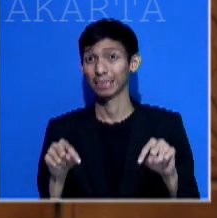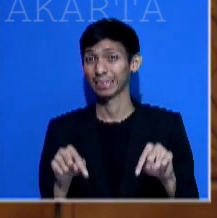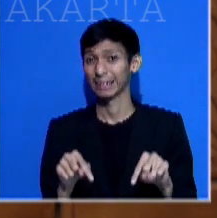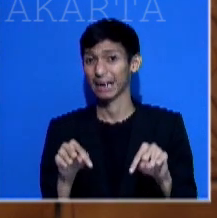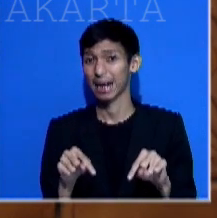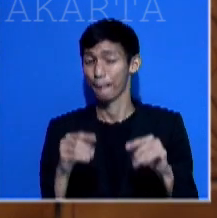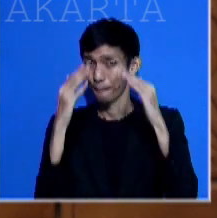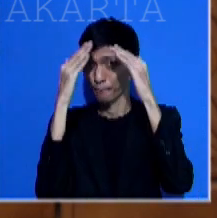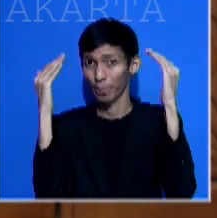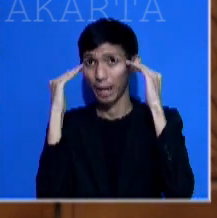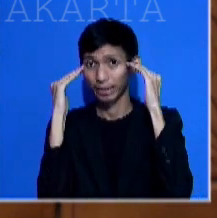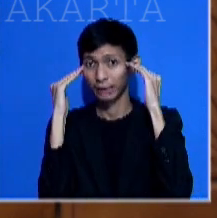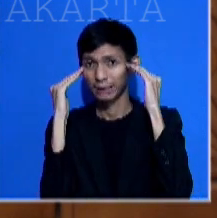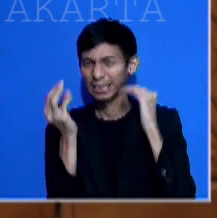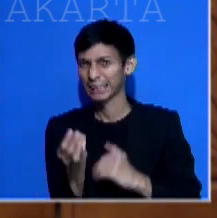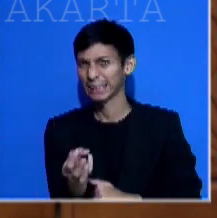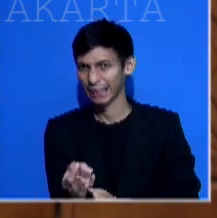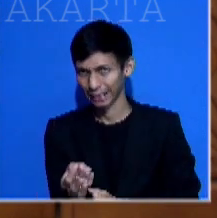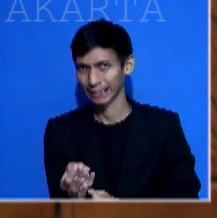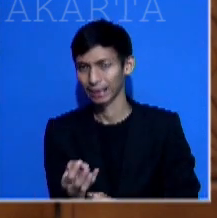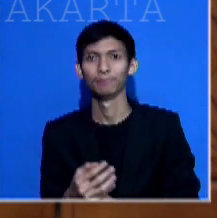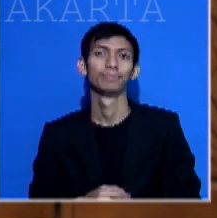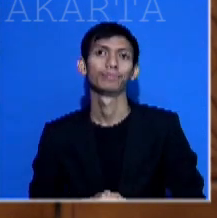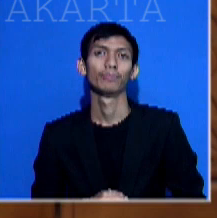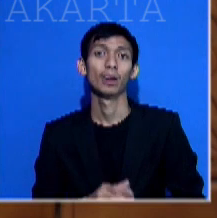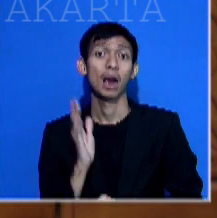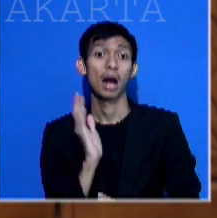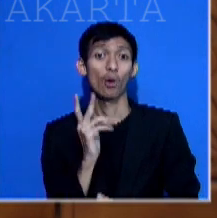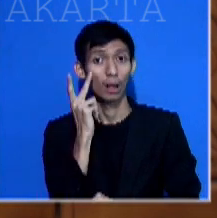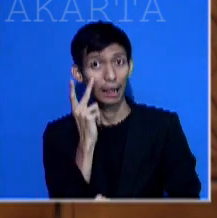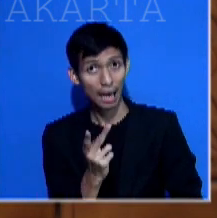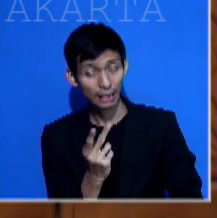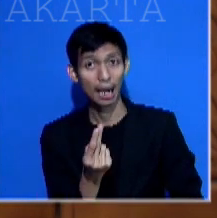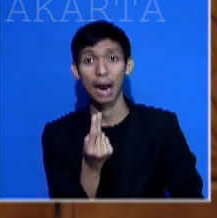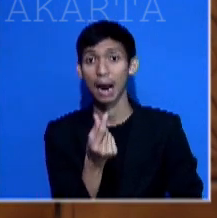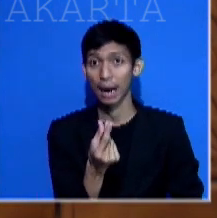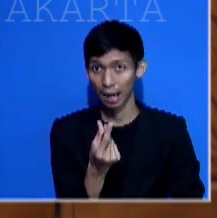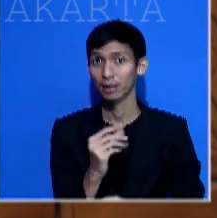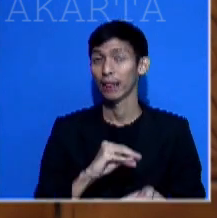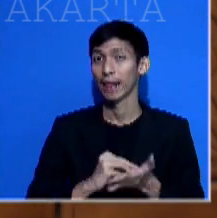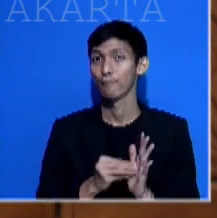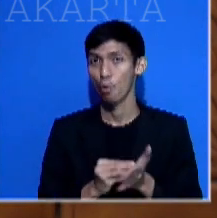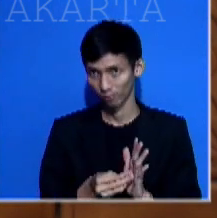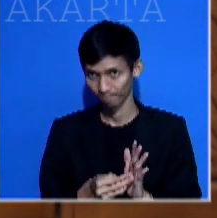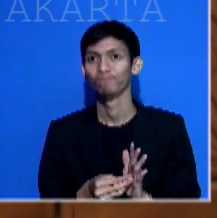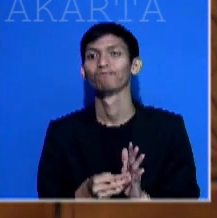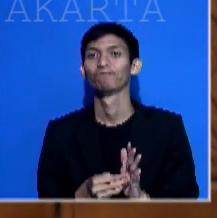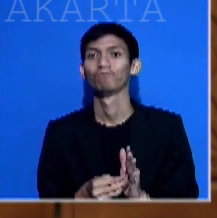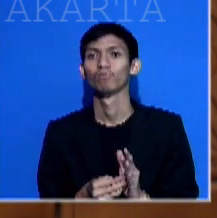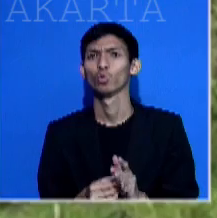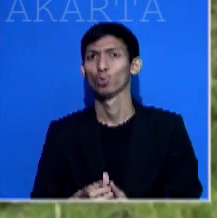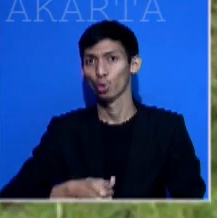ingkang purun budidaya kamangka menawi dipun tingali saking reginipun budidaya limon menika kanyata murakabi